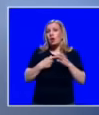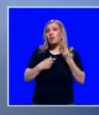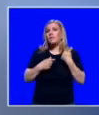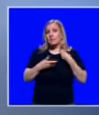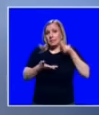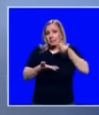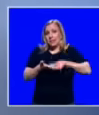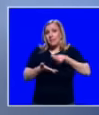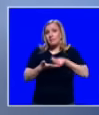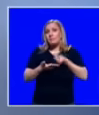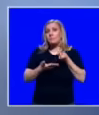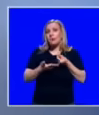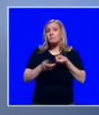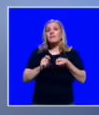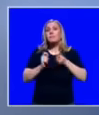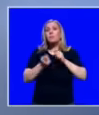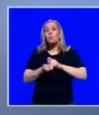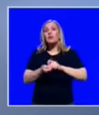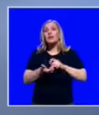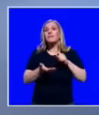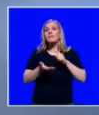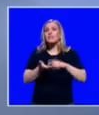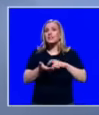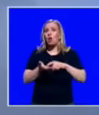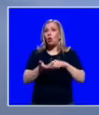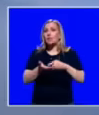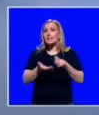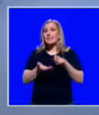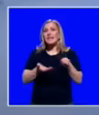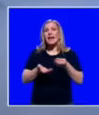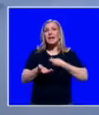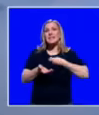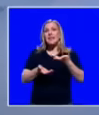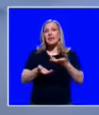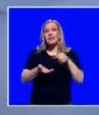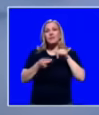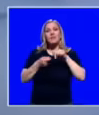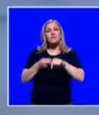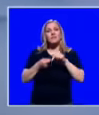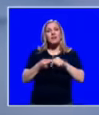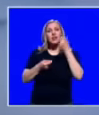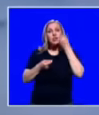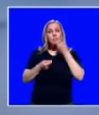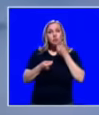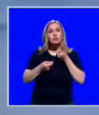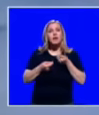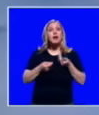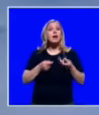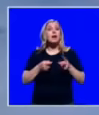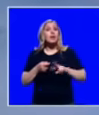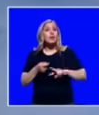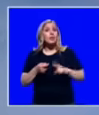твърдите? Когато промениха закона за хазарта във ваша полза, както вие твърдите? Или едва когато прокуратурата ви погна?